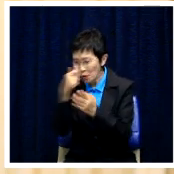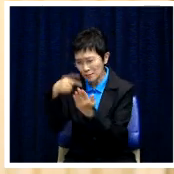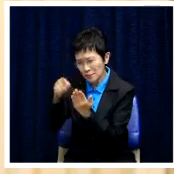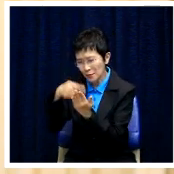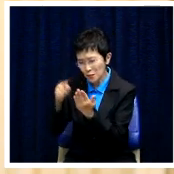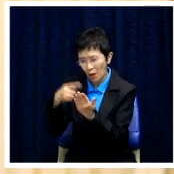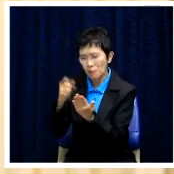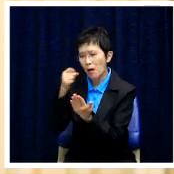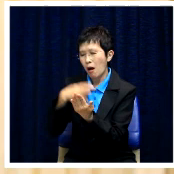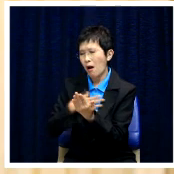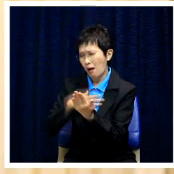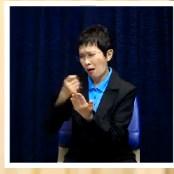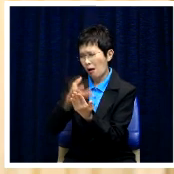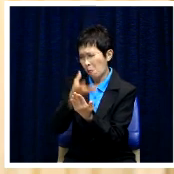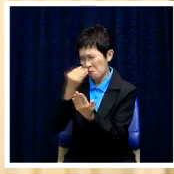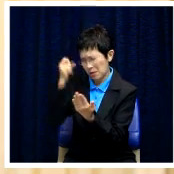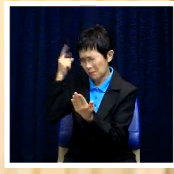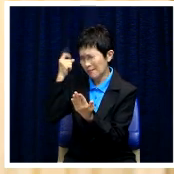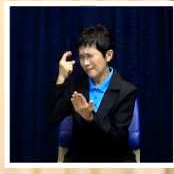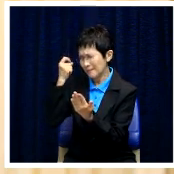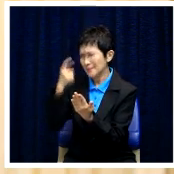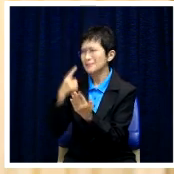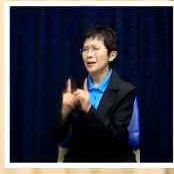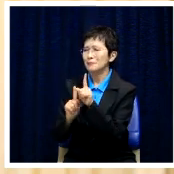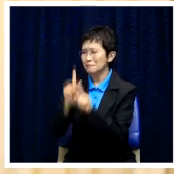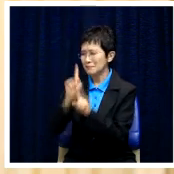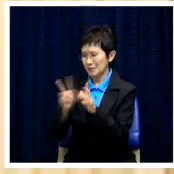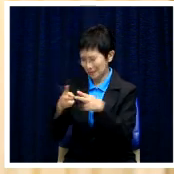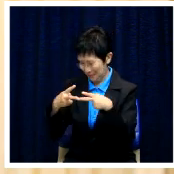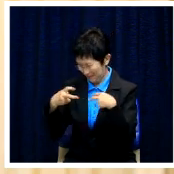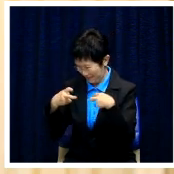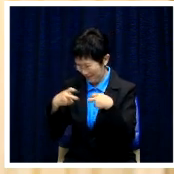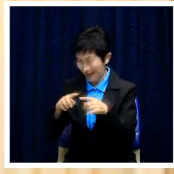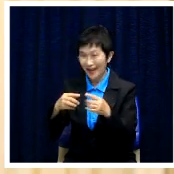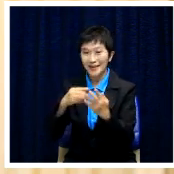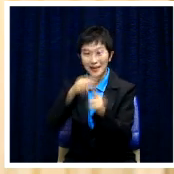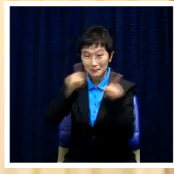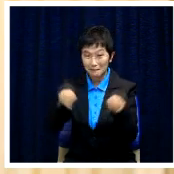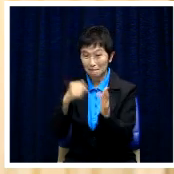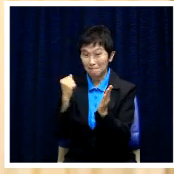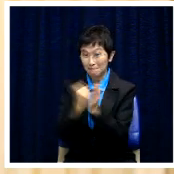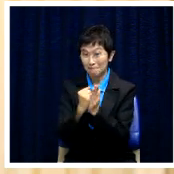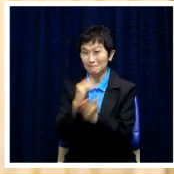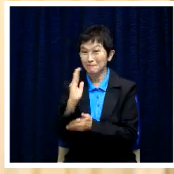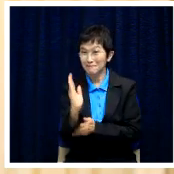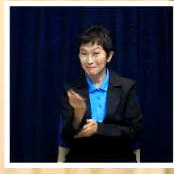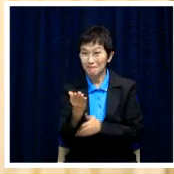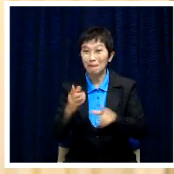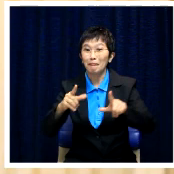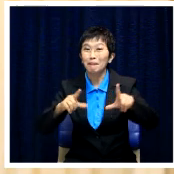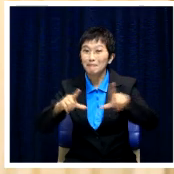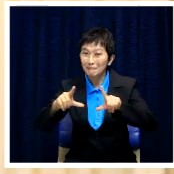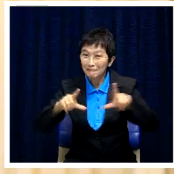ข้าใจในเนื้อหาที่ได้เรียนรู้ไปเพื่อที่จะไปรับประกาศนียบัตรแบบออนไลน์ค่ะถ้าพร้อม